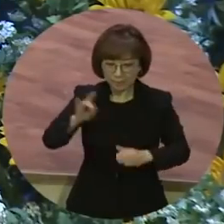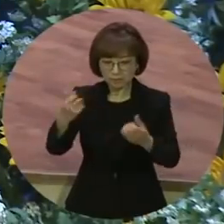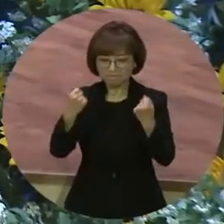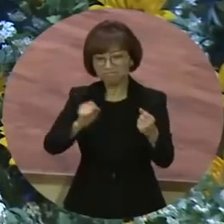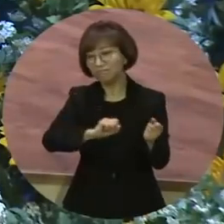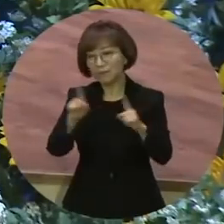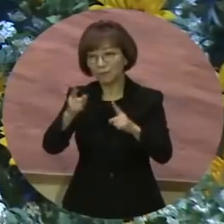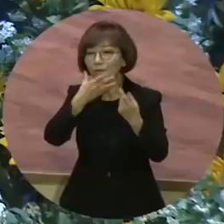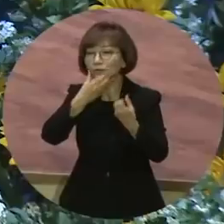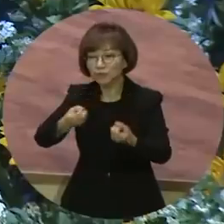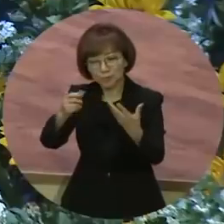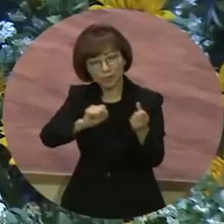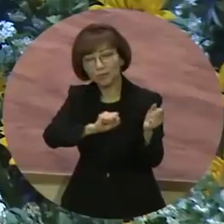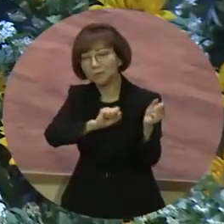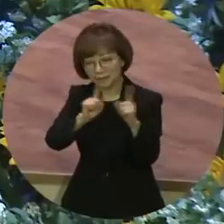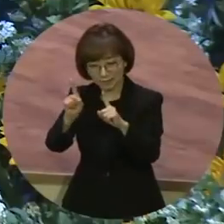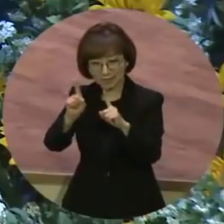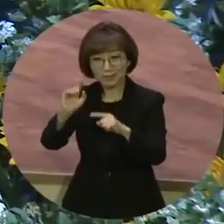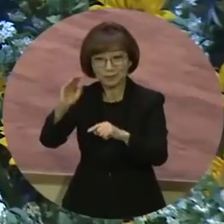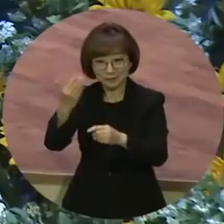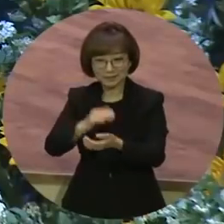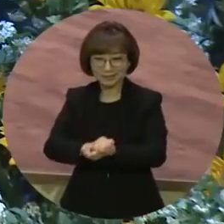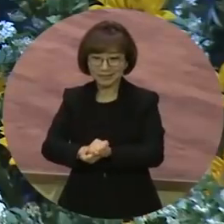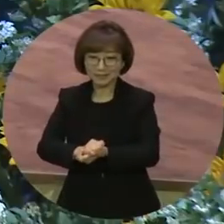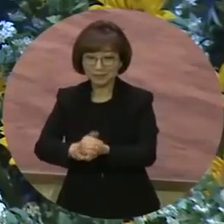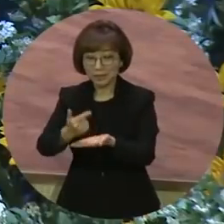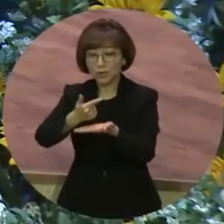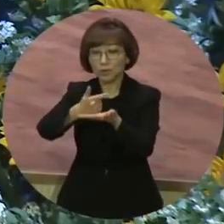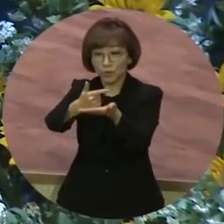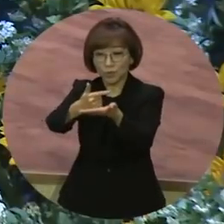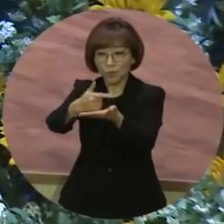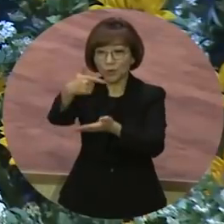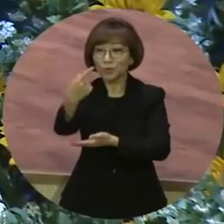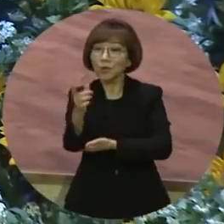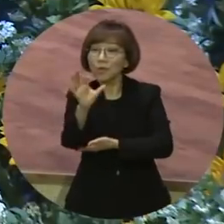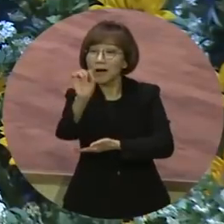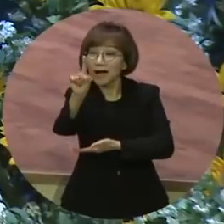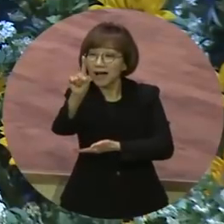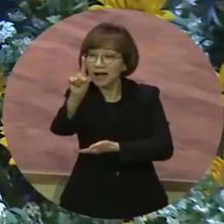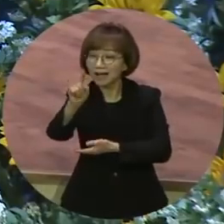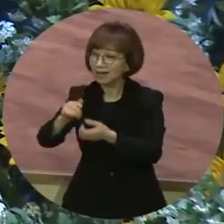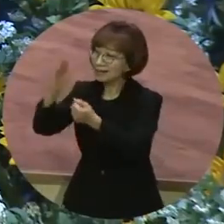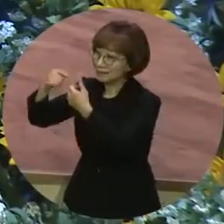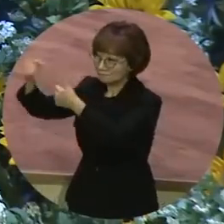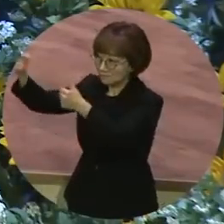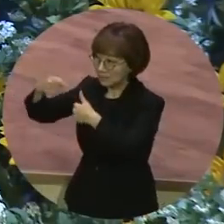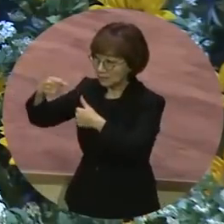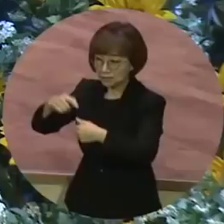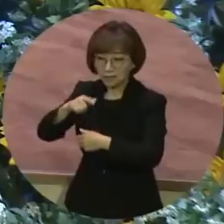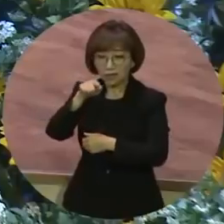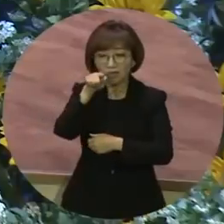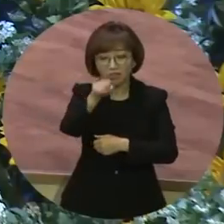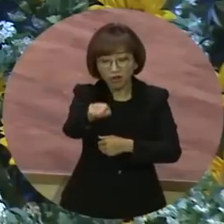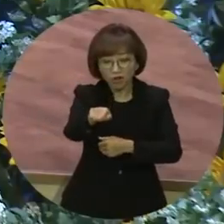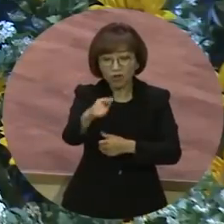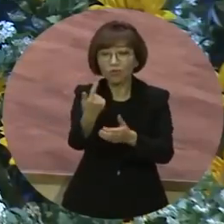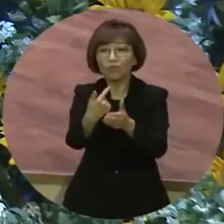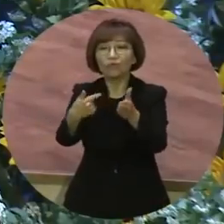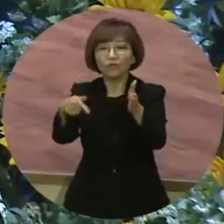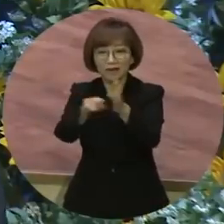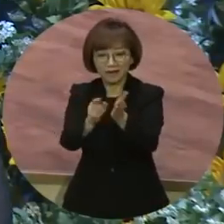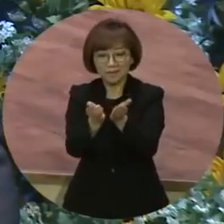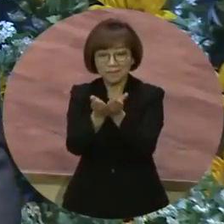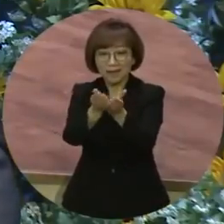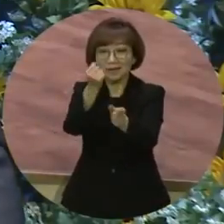위하여 방주를 만들어. 방주 만드는 게 쉬운 게 아니에요. 120년 동안 그것도 바닷가도 아니에요. 산에서. 다